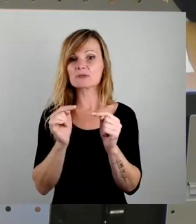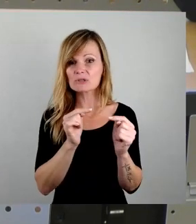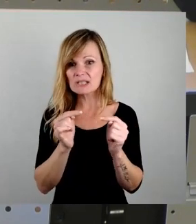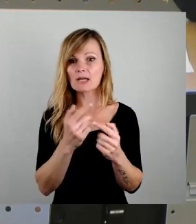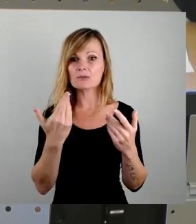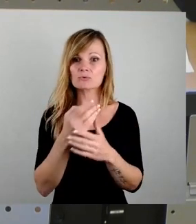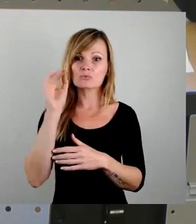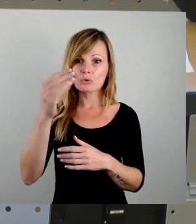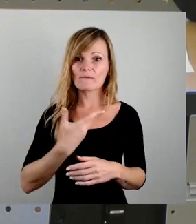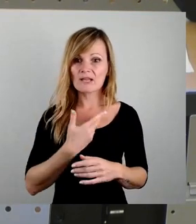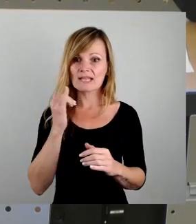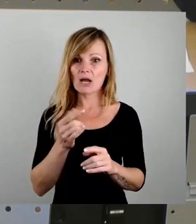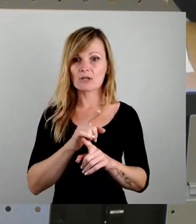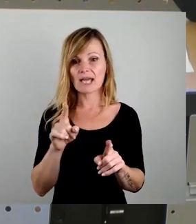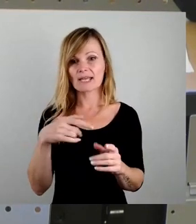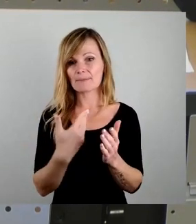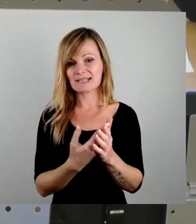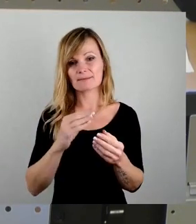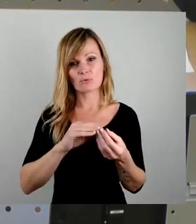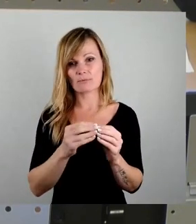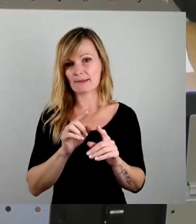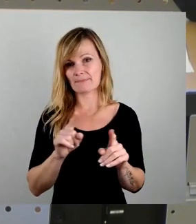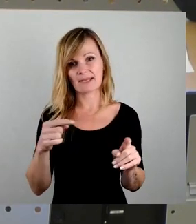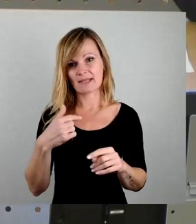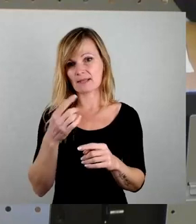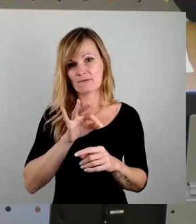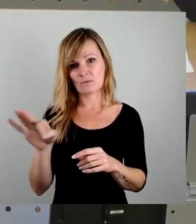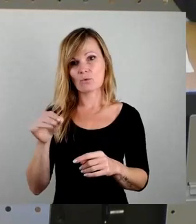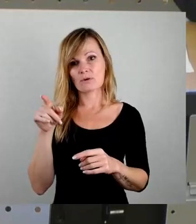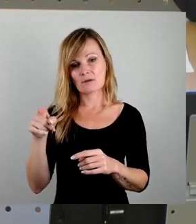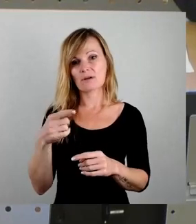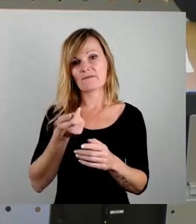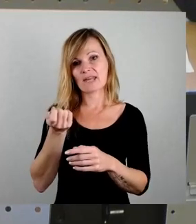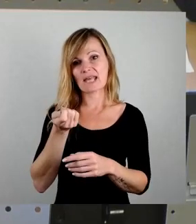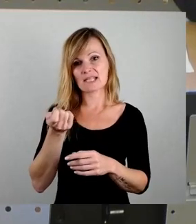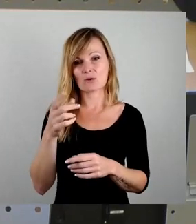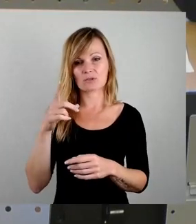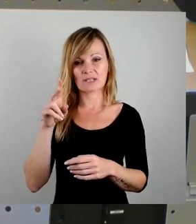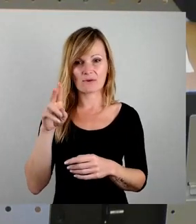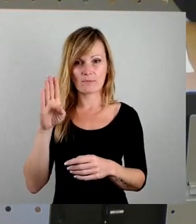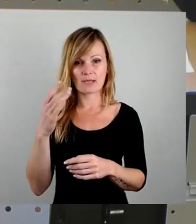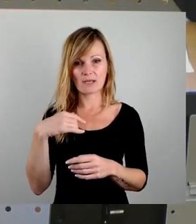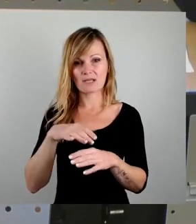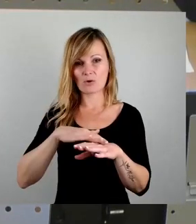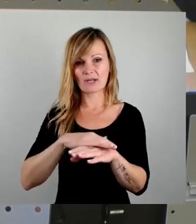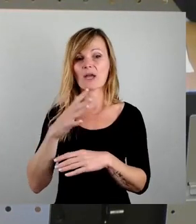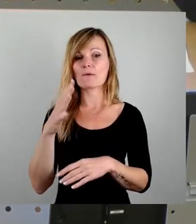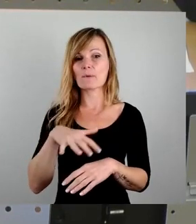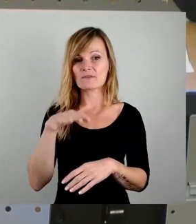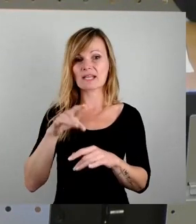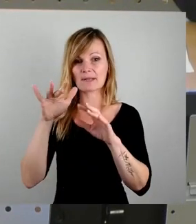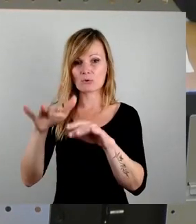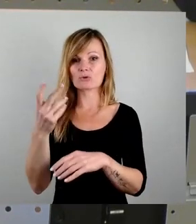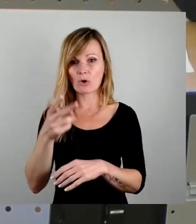will. Aber das ist nicht das Problem, was die DVB finanziert. Sorry, da reden wir über 15 Millionen Euro per anno. Und die müssen